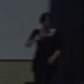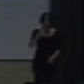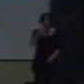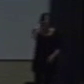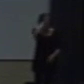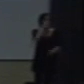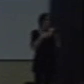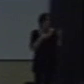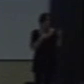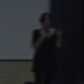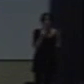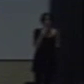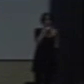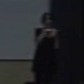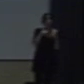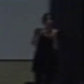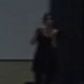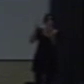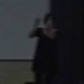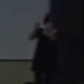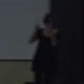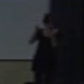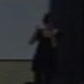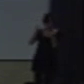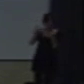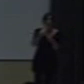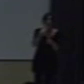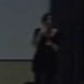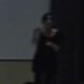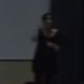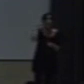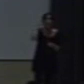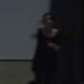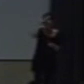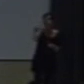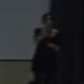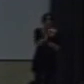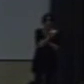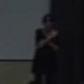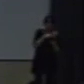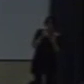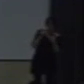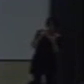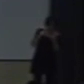una imatge feta per un mosso d'esquadra o un servei de seguretat privada d'algun dels diputats o que va ser